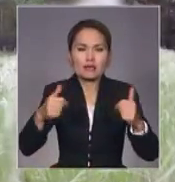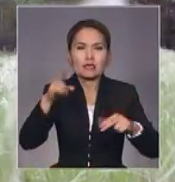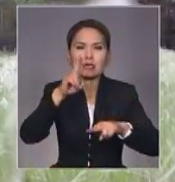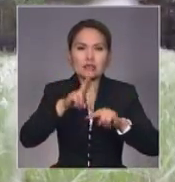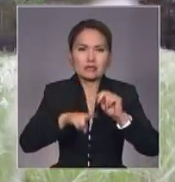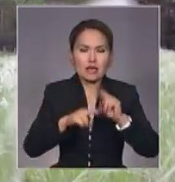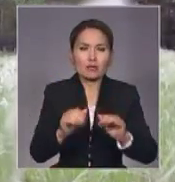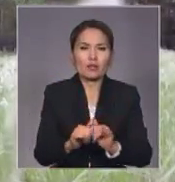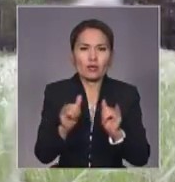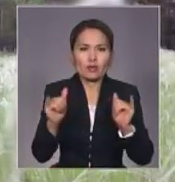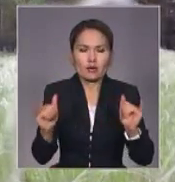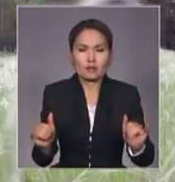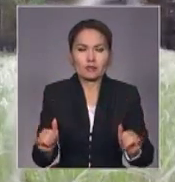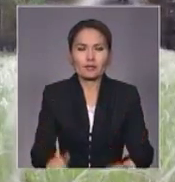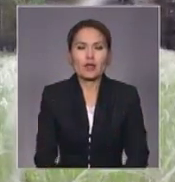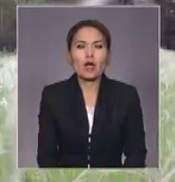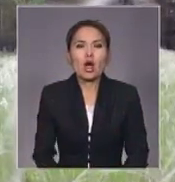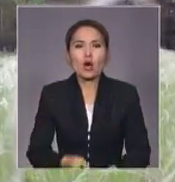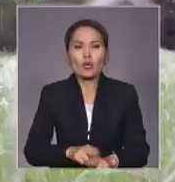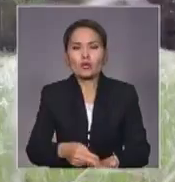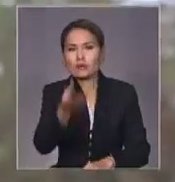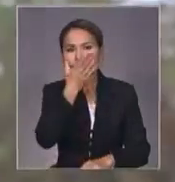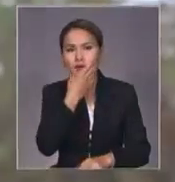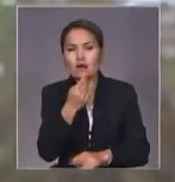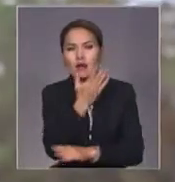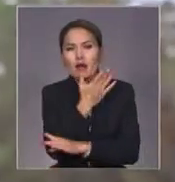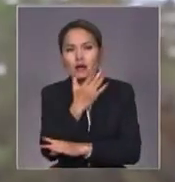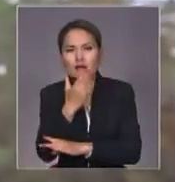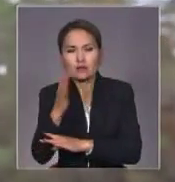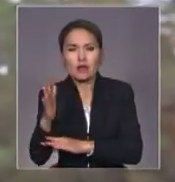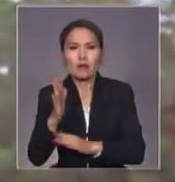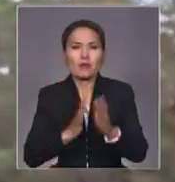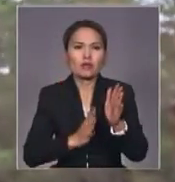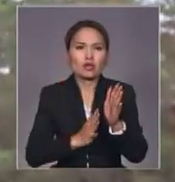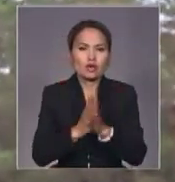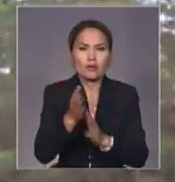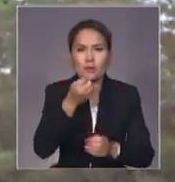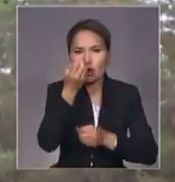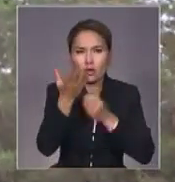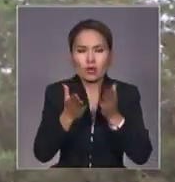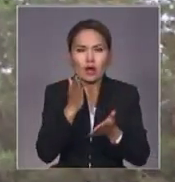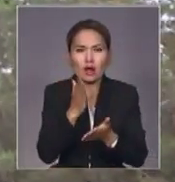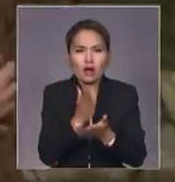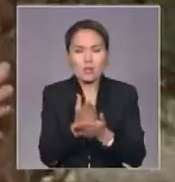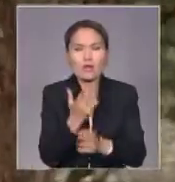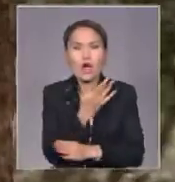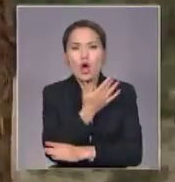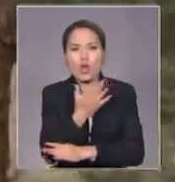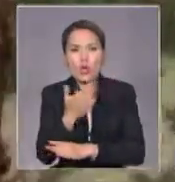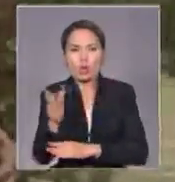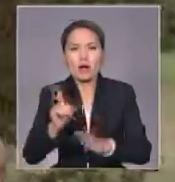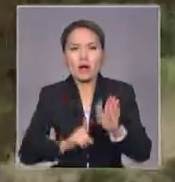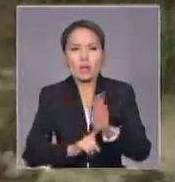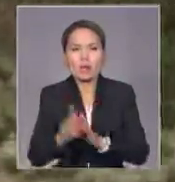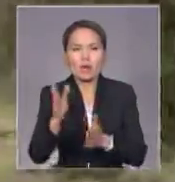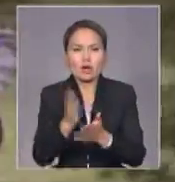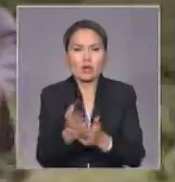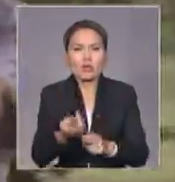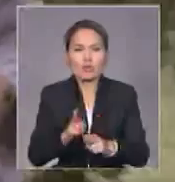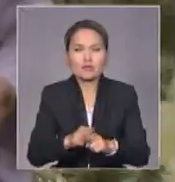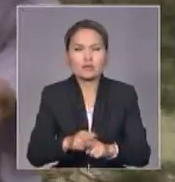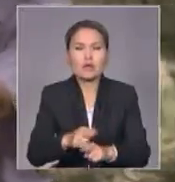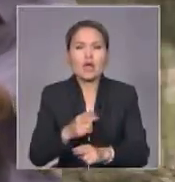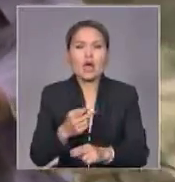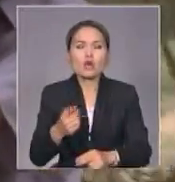Жусанды бетегелі ақселеулі дала қайыңды теректі тоғайларға жалғасады. Одан кейін қарағайлы орман басталады. Екі адамның құшағы жетпейтін мына